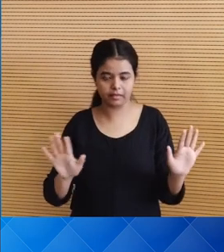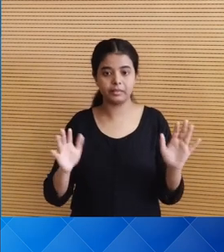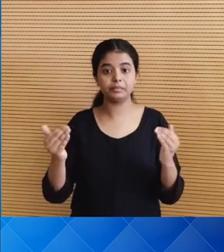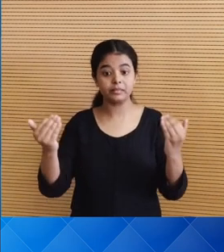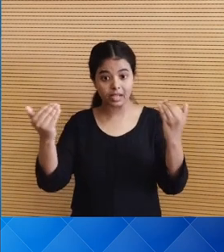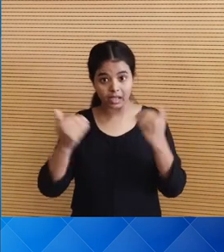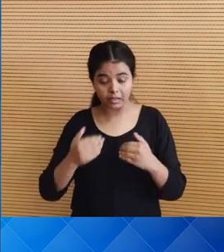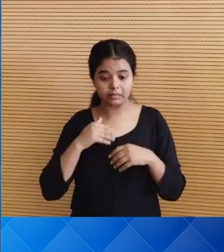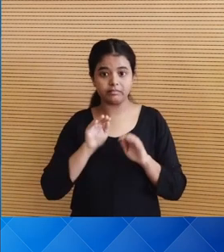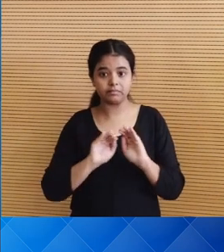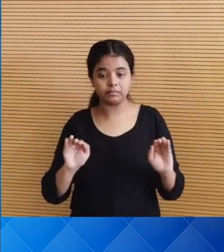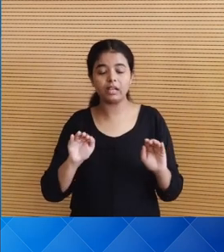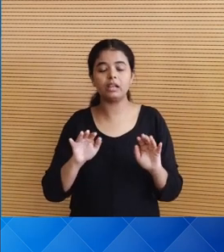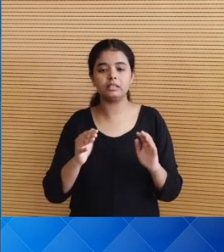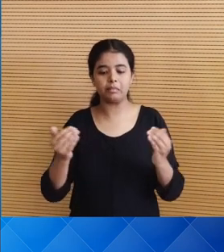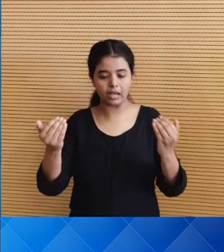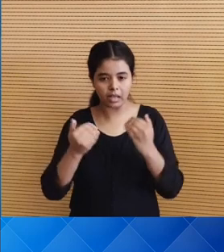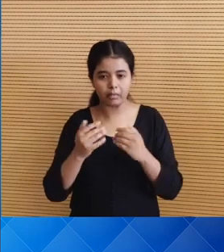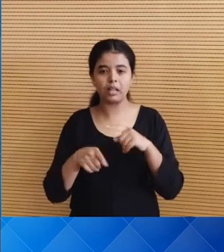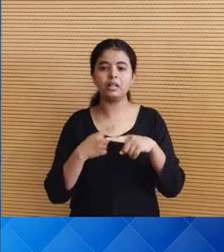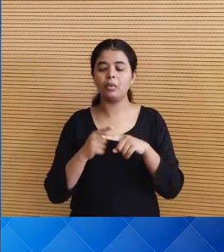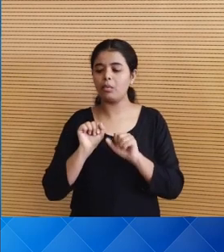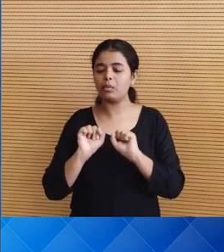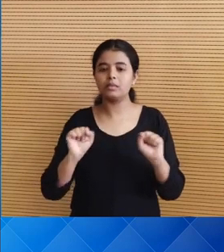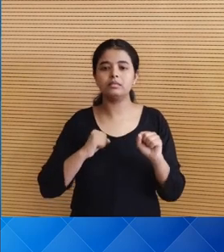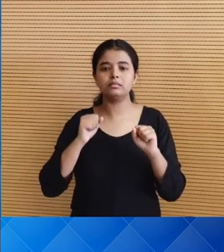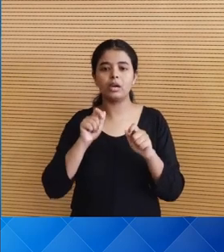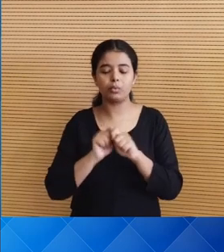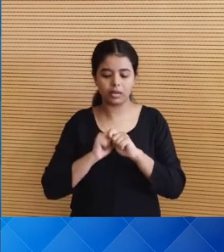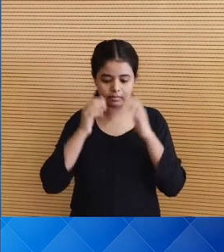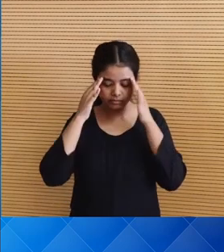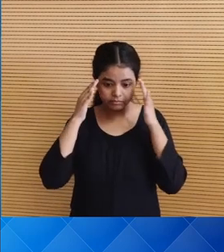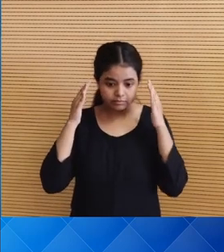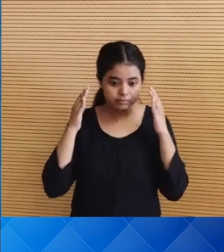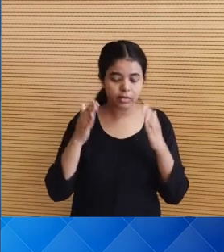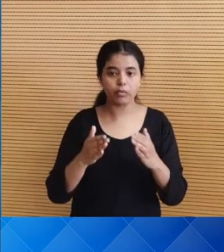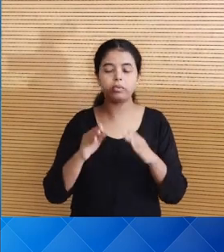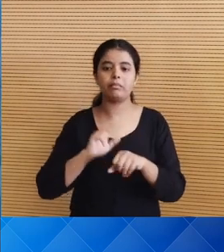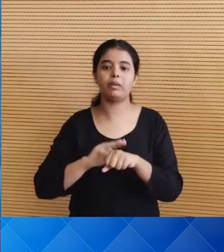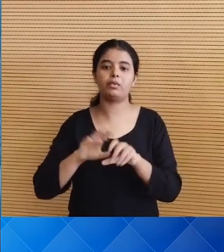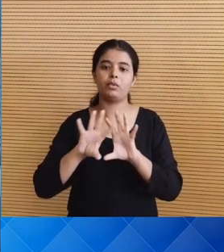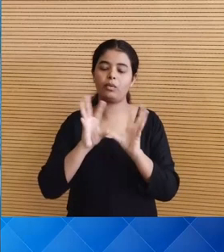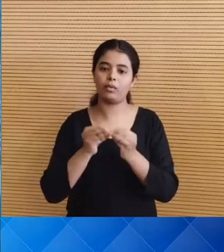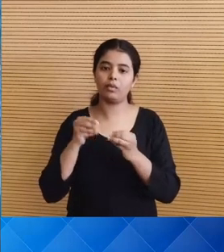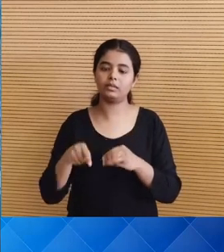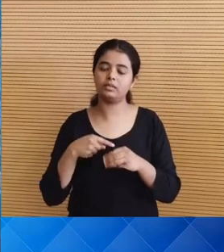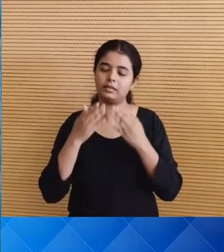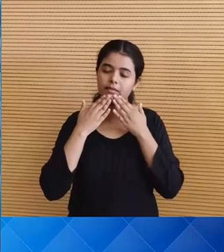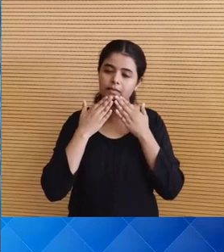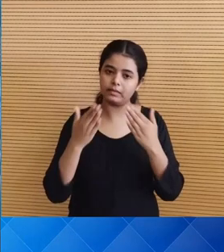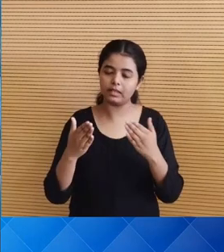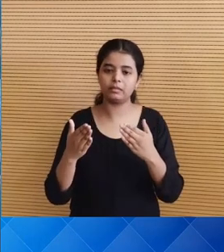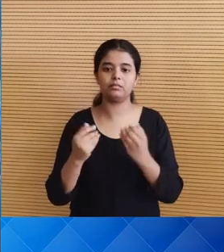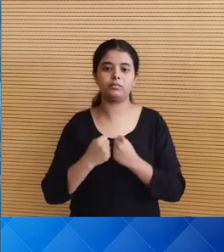को बनाने में मदद रूप साबित हो रहे हैं, एक ऐसा मैंडेट ग्रुप है उसके मेंबर्स हैं. मैं आप सबको यहाँ पे खूब खूब स्वागत करती